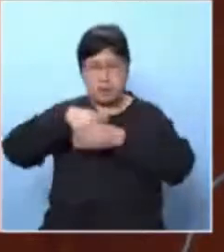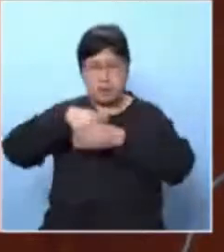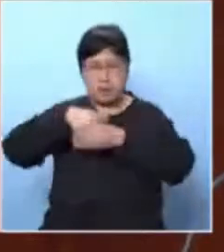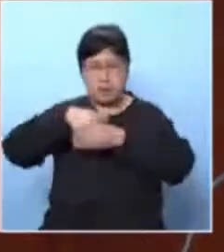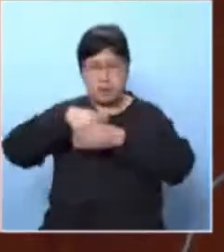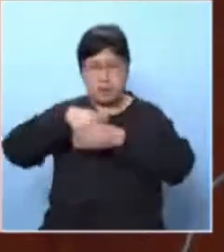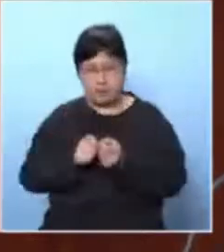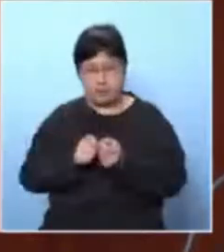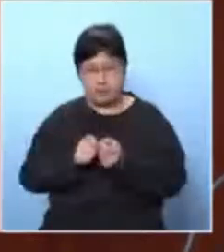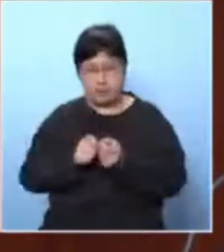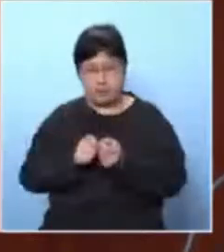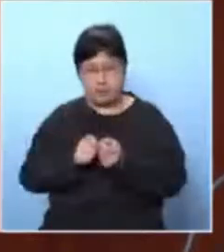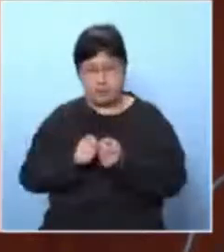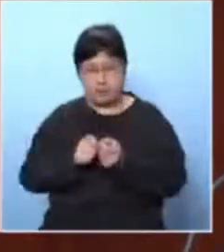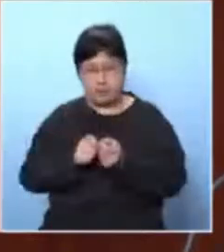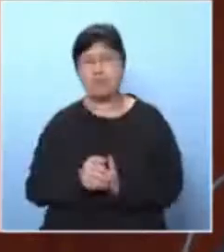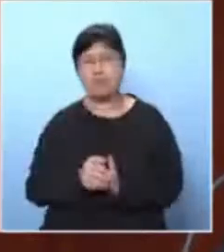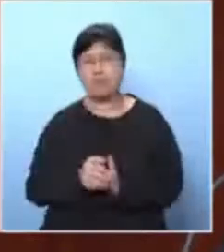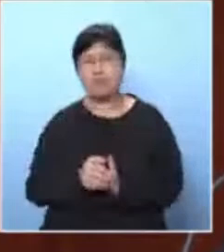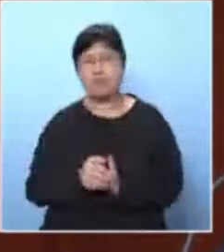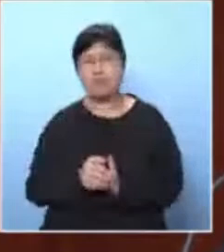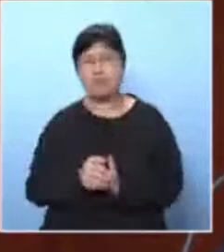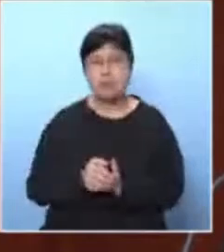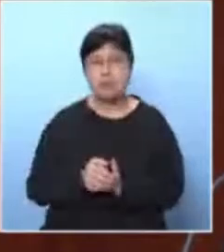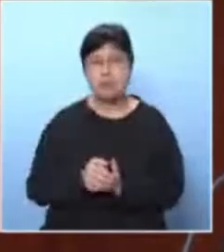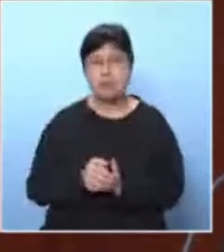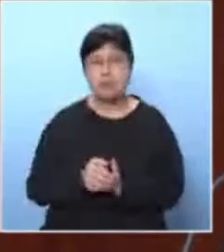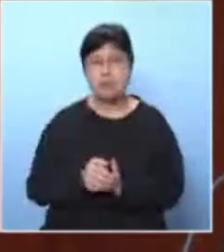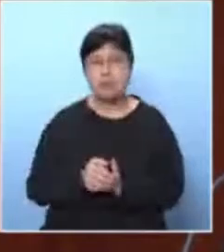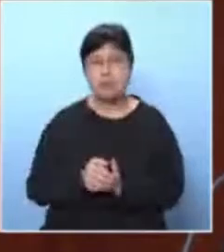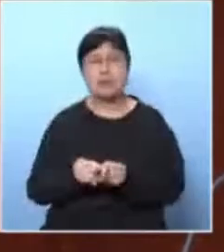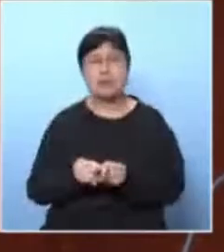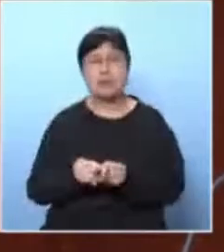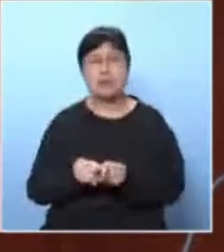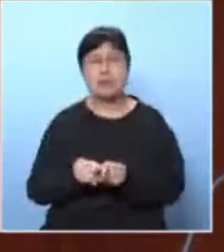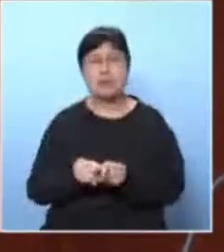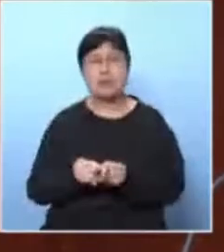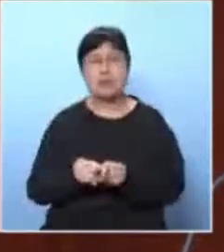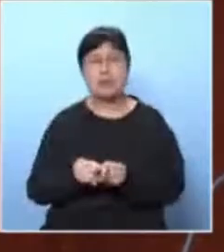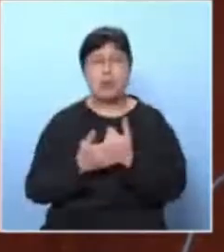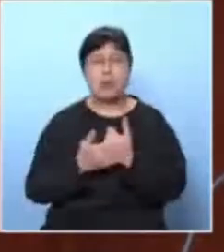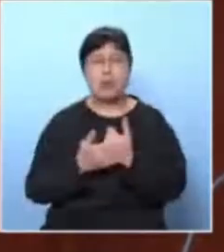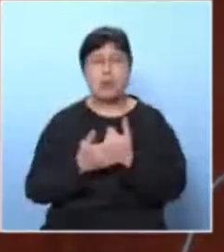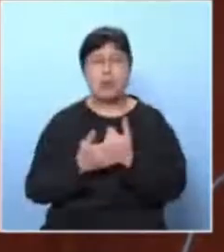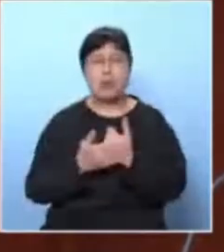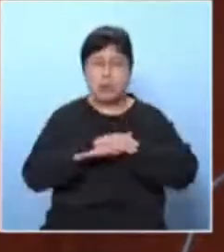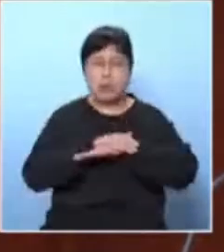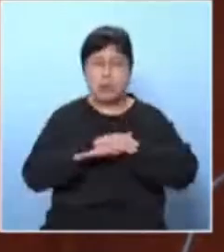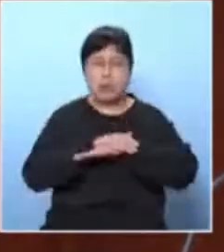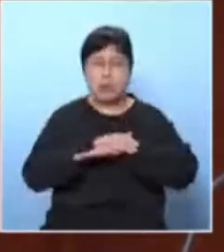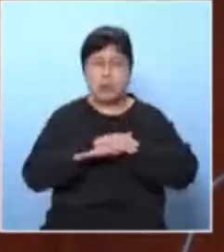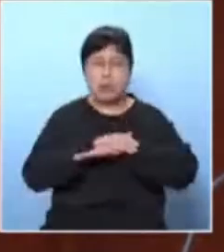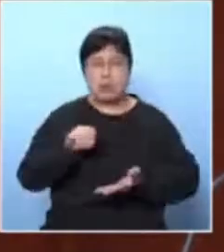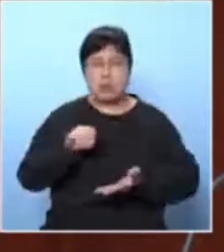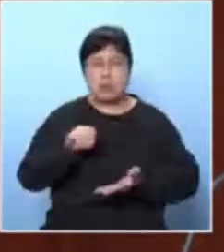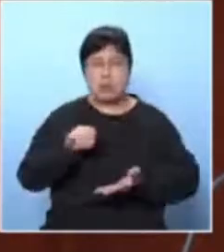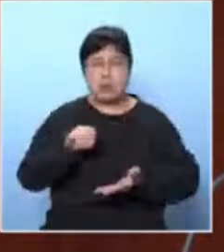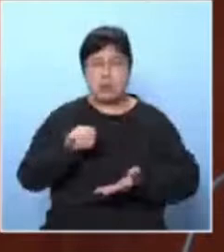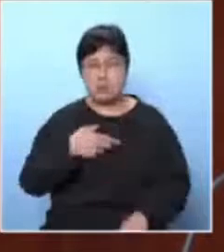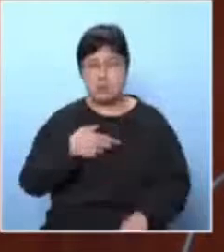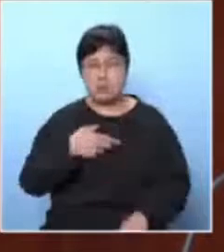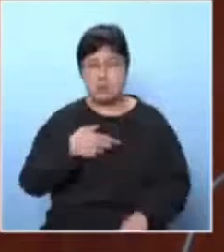共同維 Work together to safeguard harmony and stability. The government will coalesce the community in